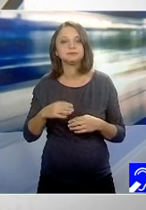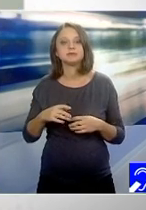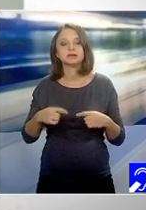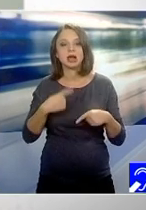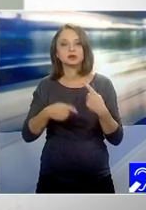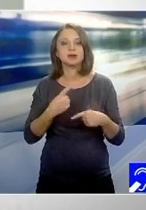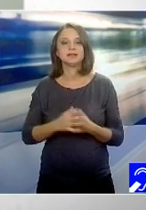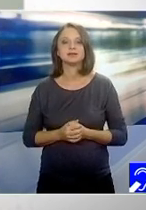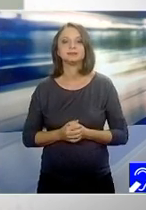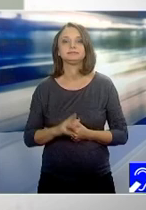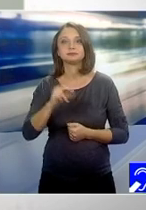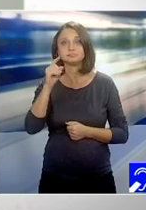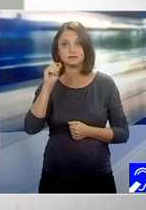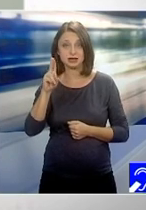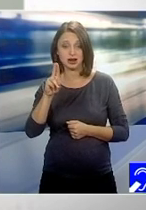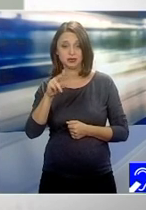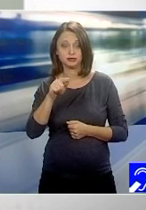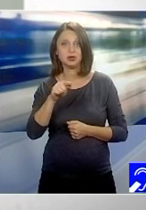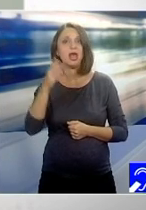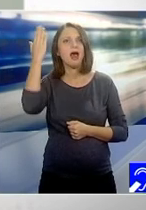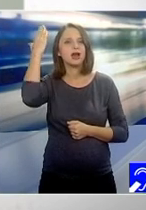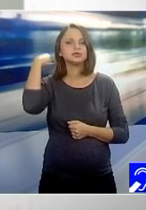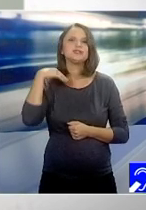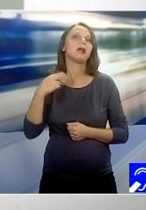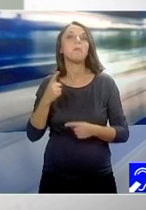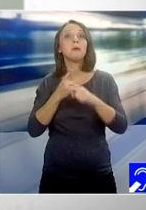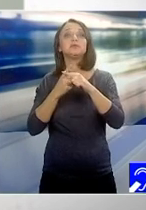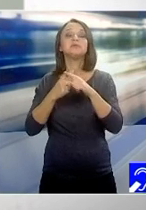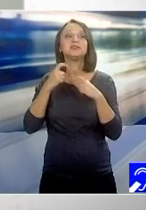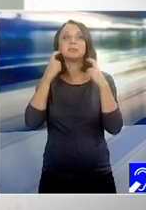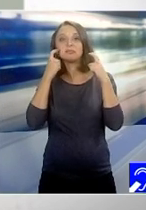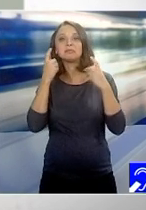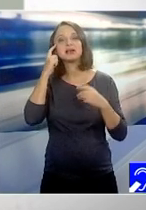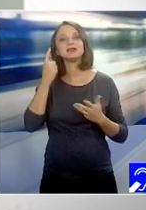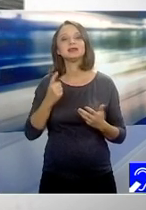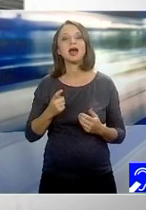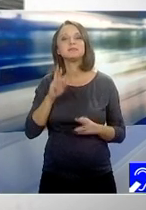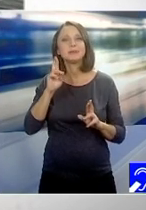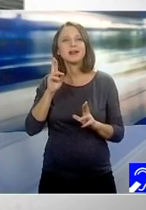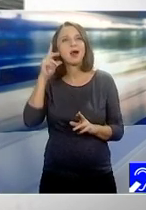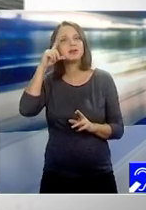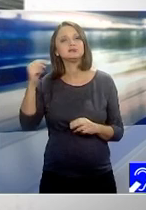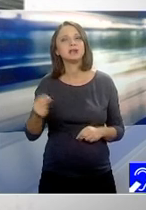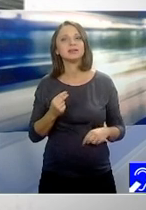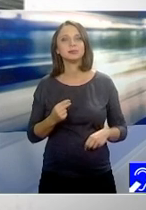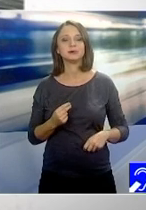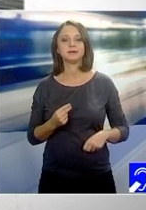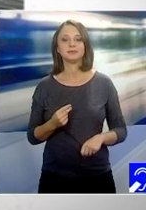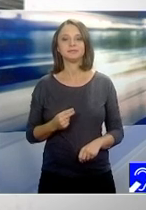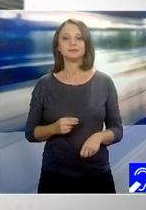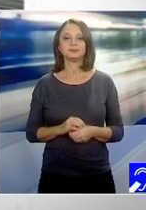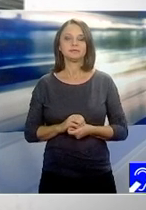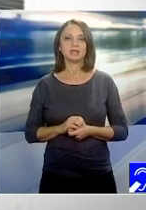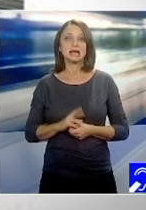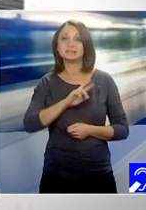Radu, eram optimiști atunci și speram să avem rezultate, într-adevăr, să nu mai fie